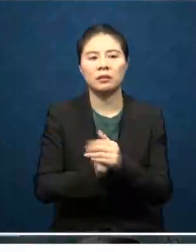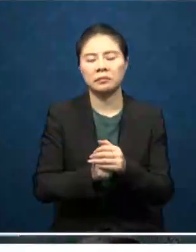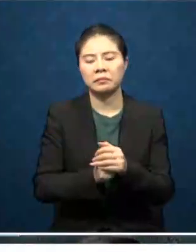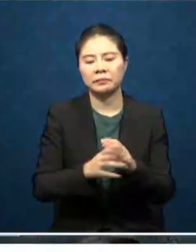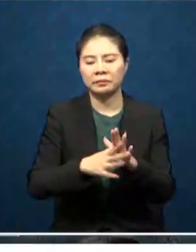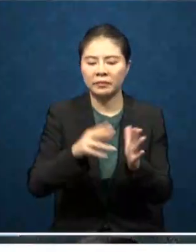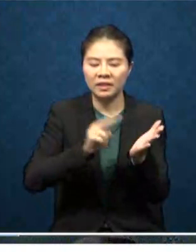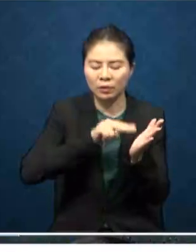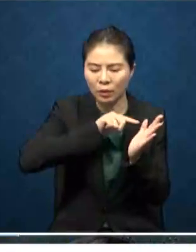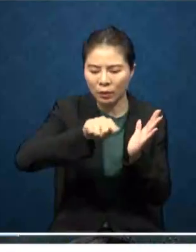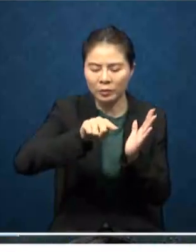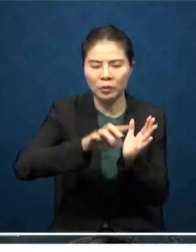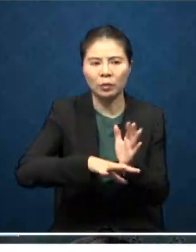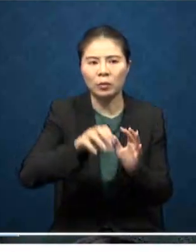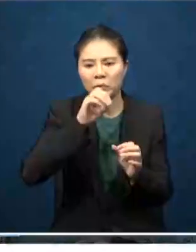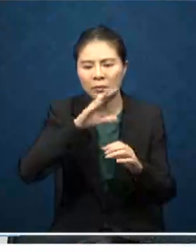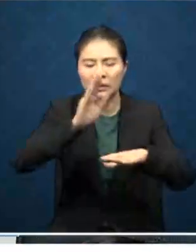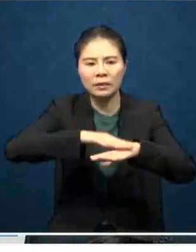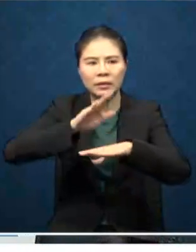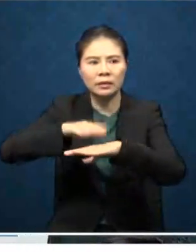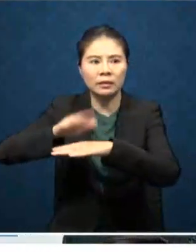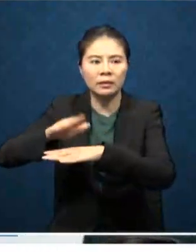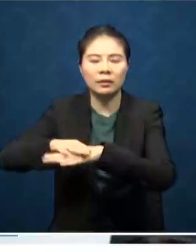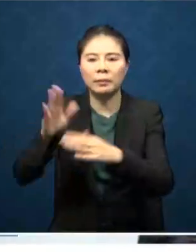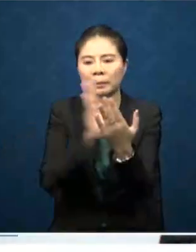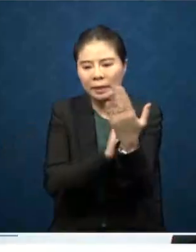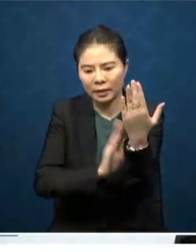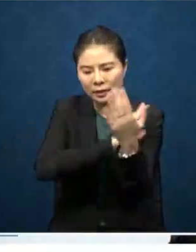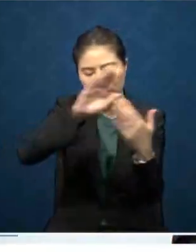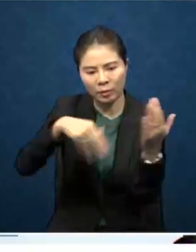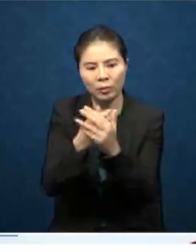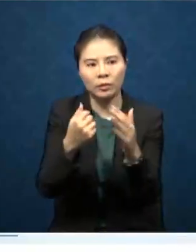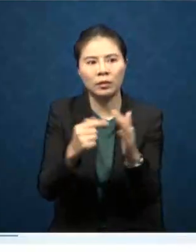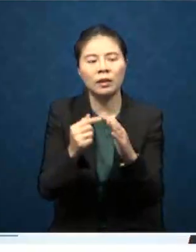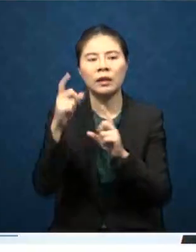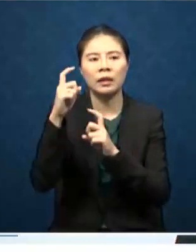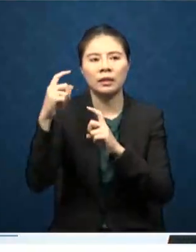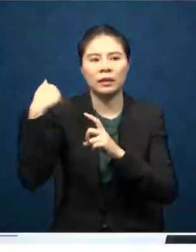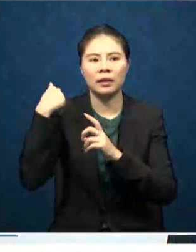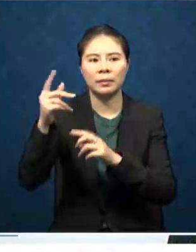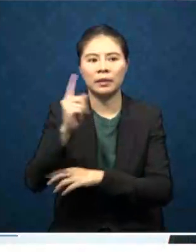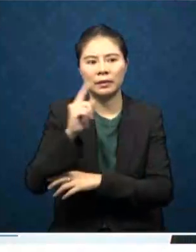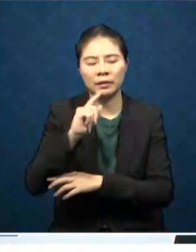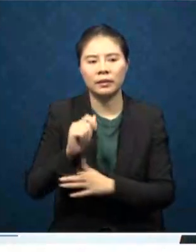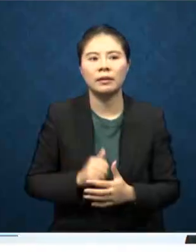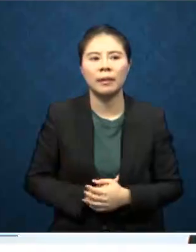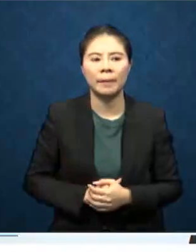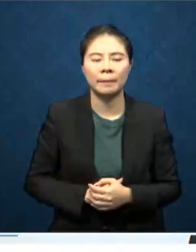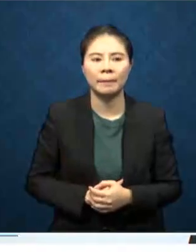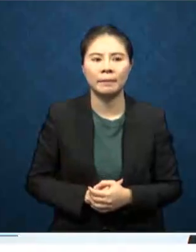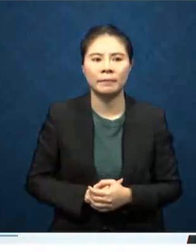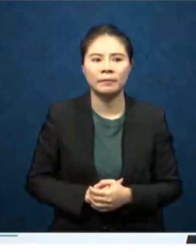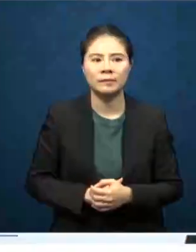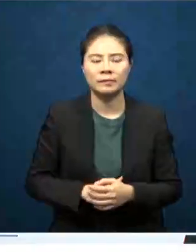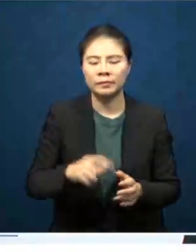เข้าไปที่มือถือของคนจะทั่วประเทศก็ได้เพราะมันไม่ไม่นานนักนะครับในทุกประเทศในโลกเี่ผมเปิดดูใน